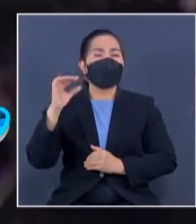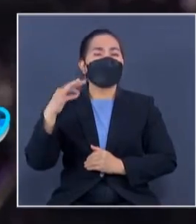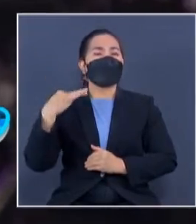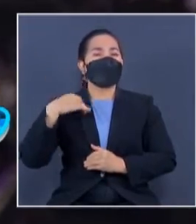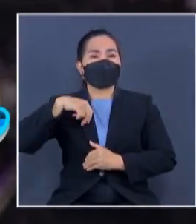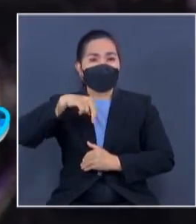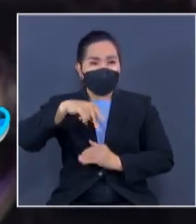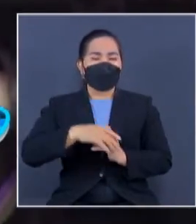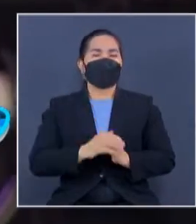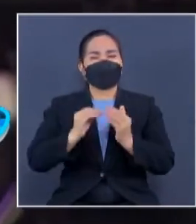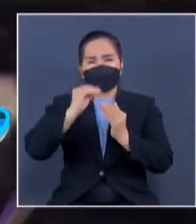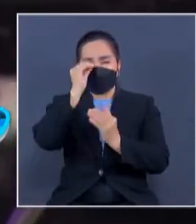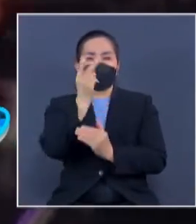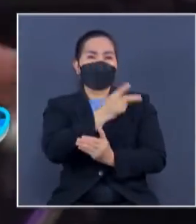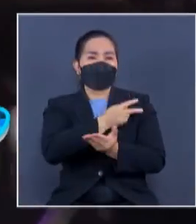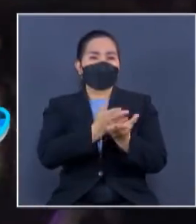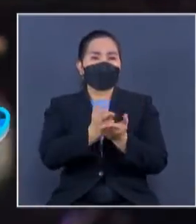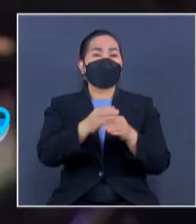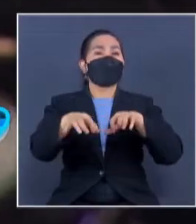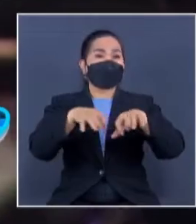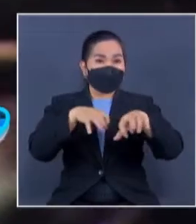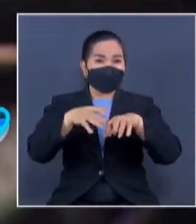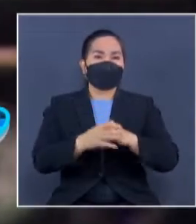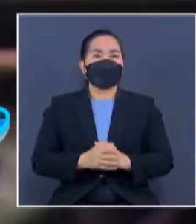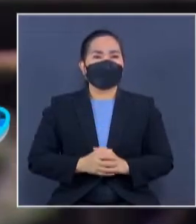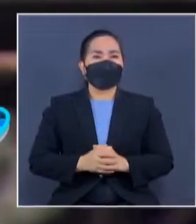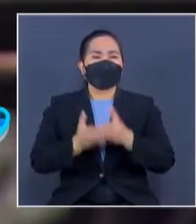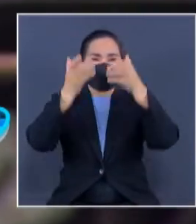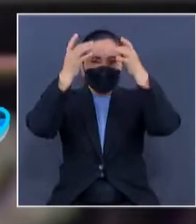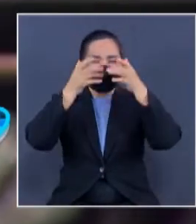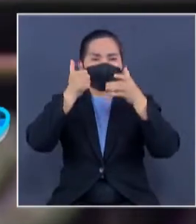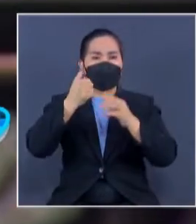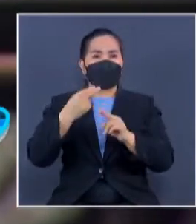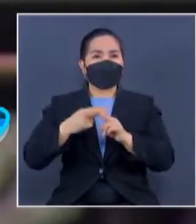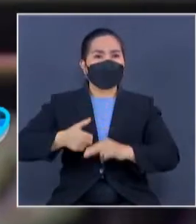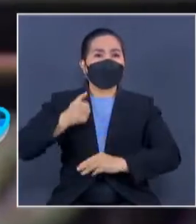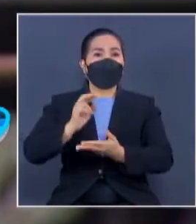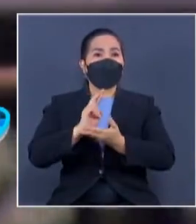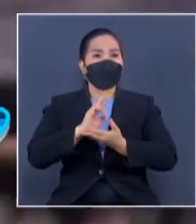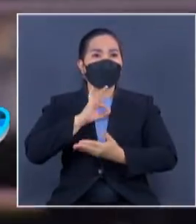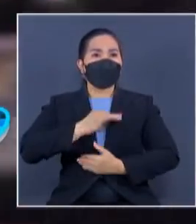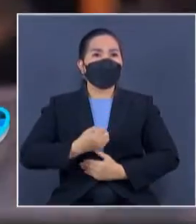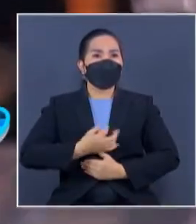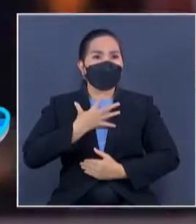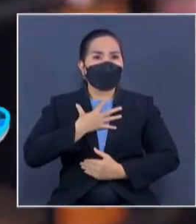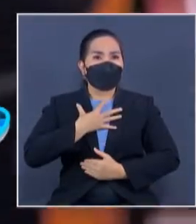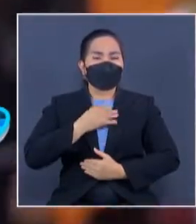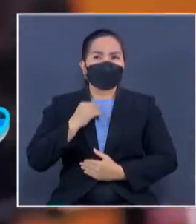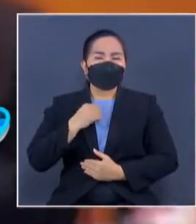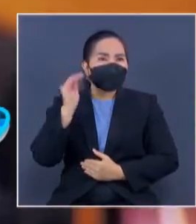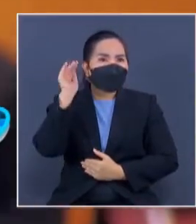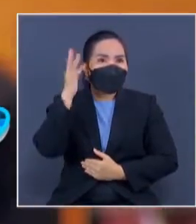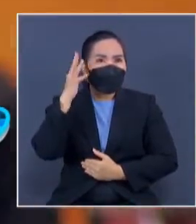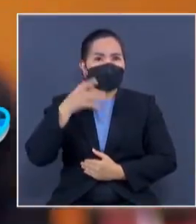โทสาขาการจัดการก็ได้เผยหลังได้รับมงกุฎนะคะว่าตอนที่ได้ยินชื่อเธอรู้สึกแทบจะไม่เชื่อเลยว่